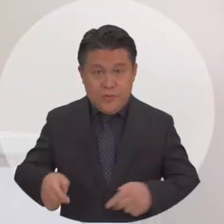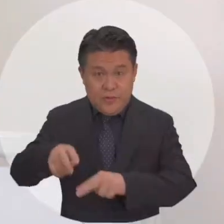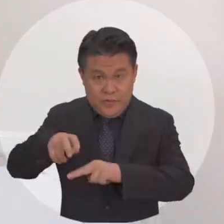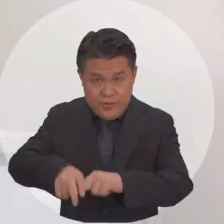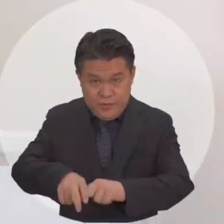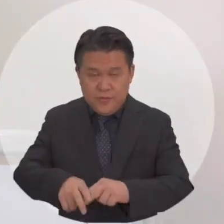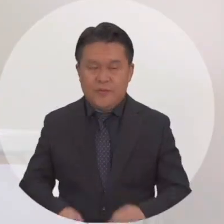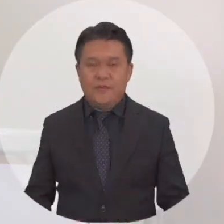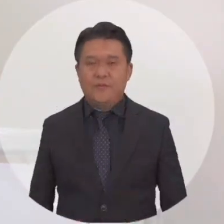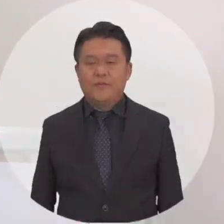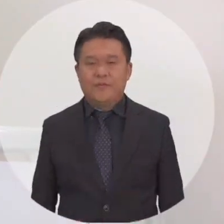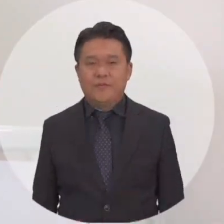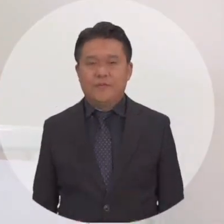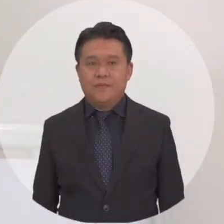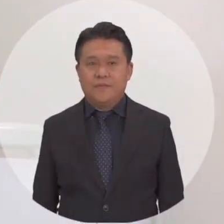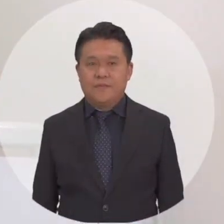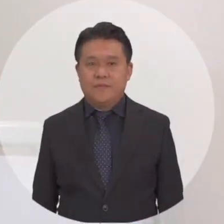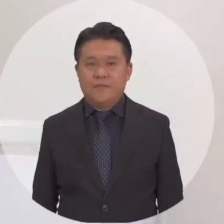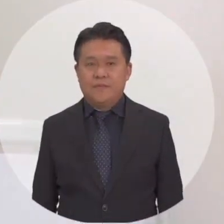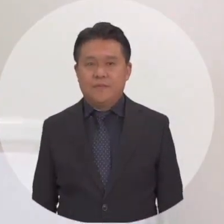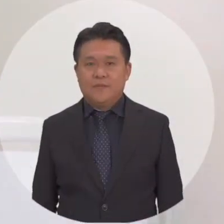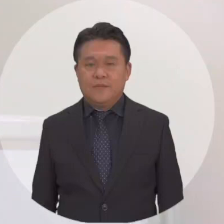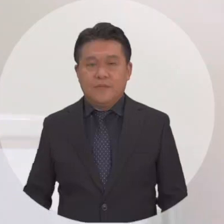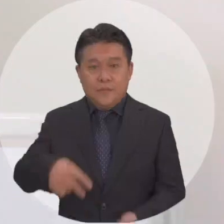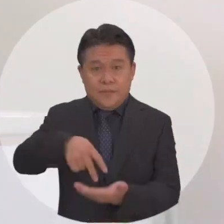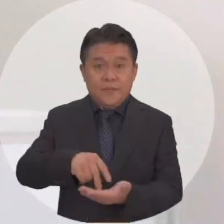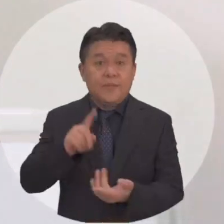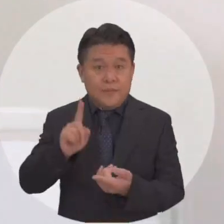선 자세에서 균형을 잡는 경우입니다.